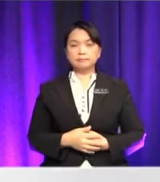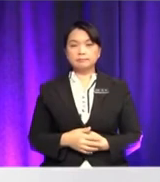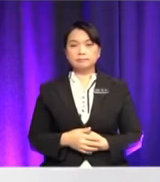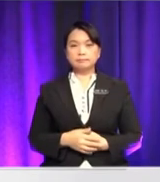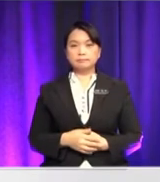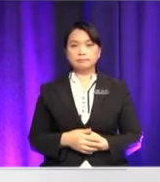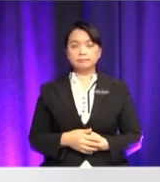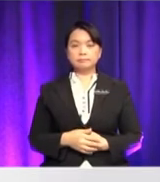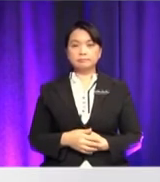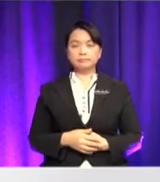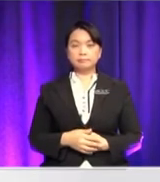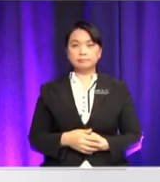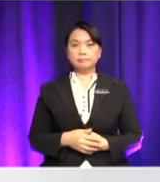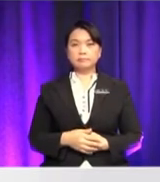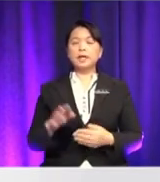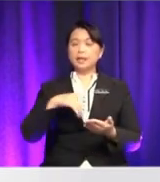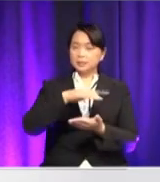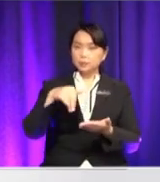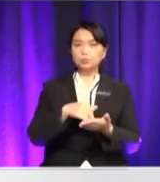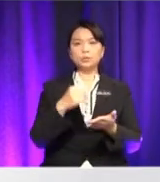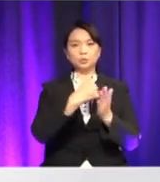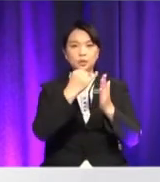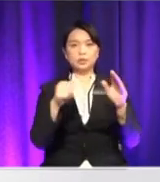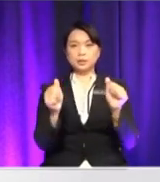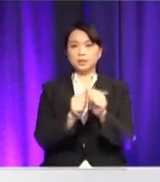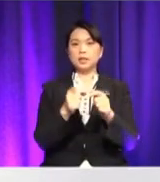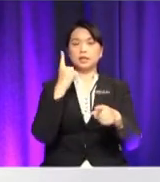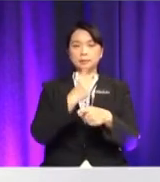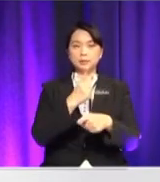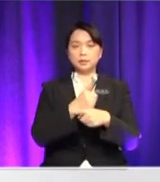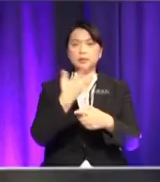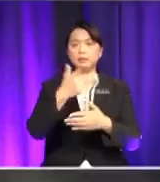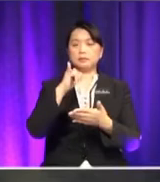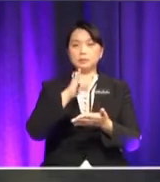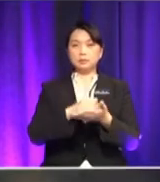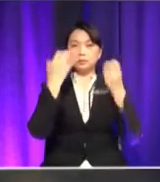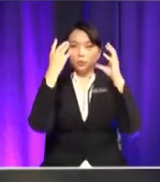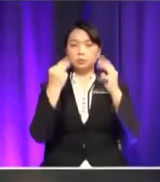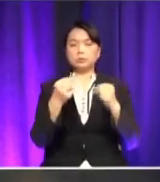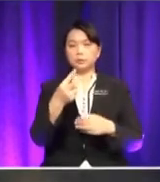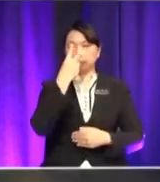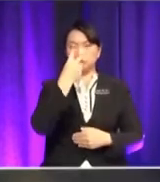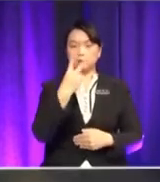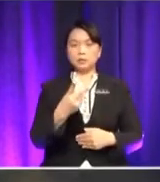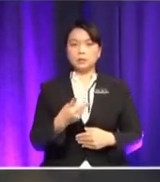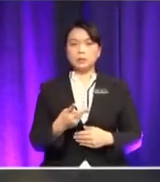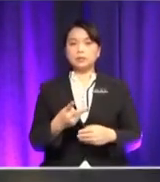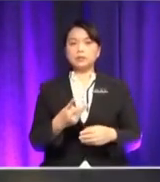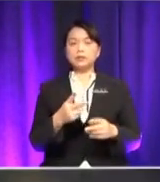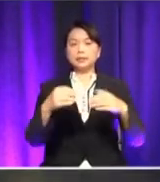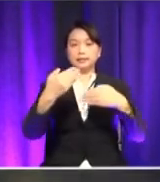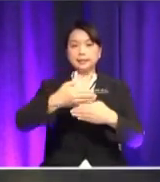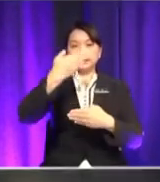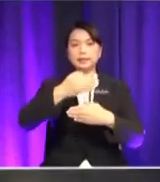pun betul Hafiz Apa betul tanya Oke kalau hujan kinca petingkah dan kaca tetap Coba